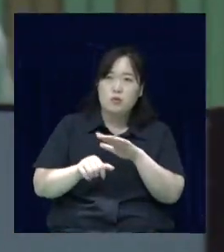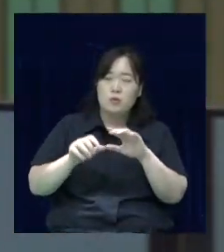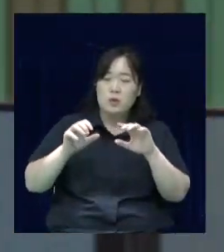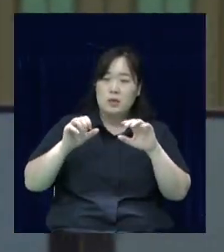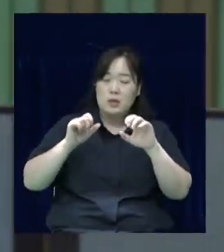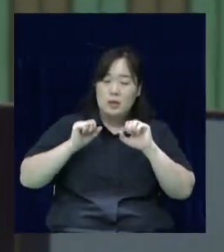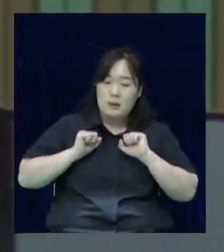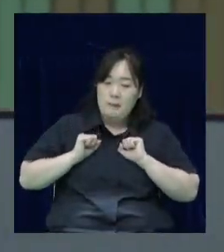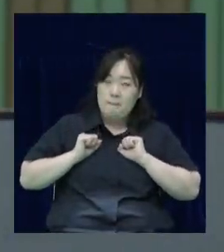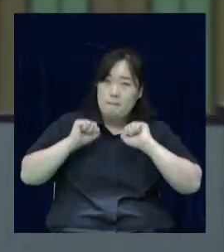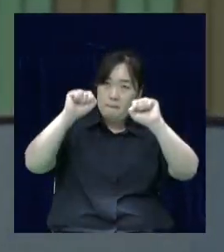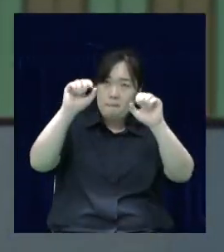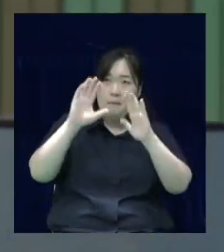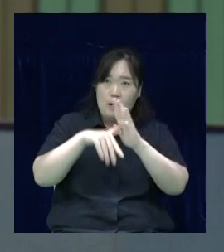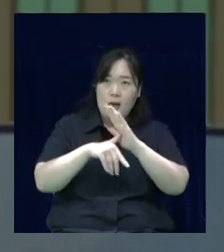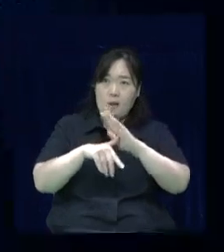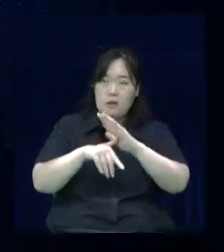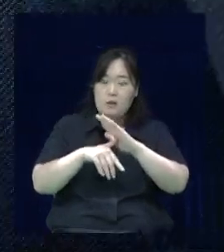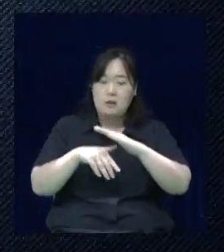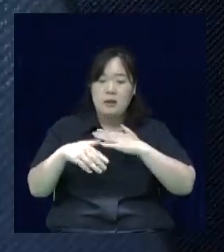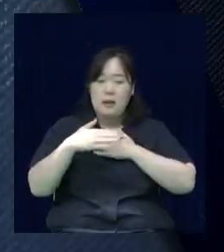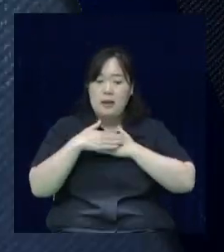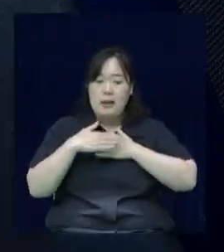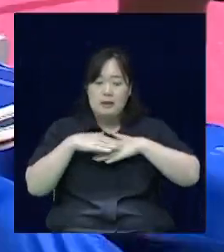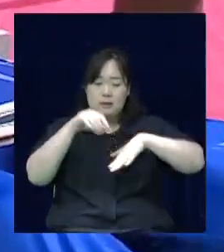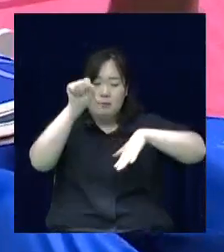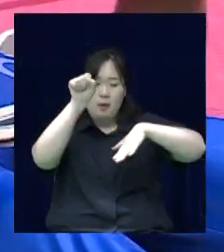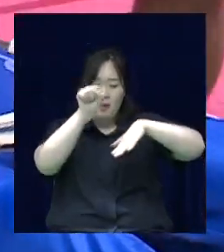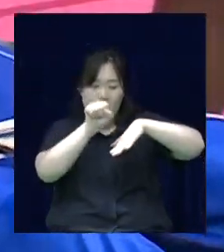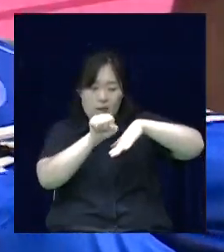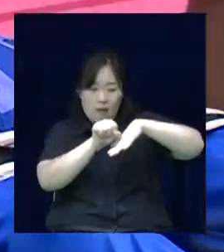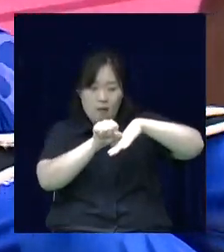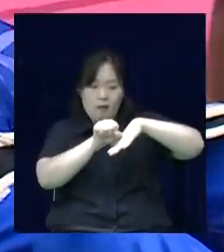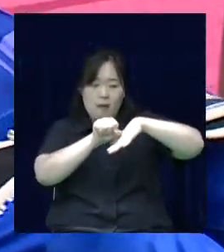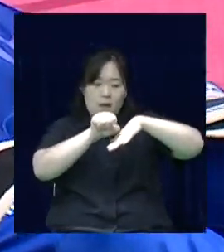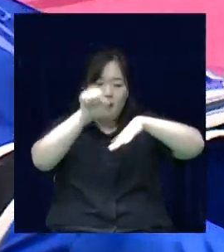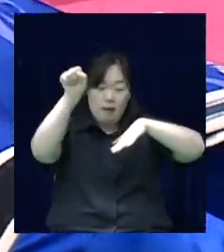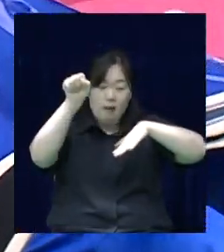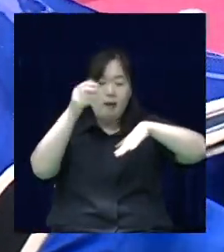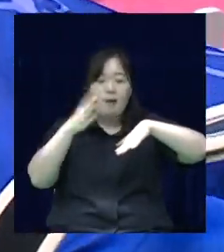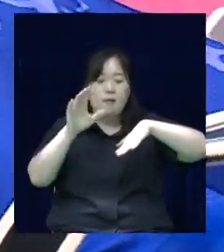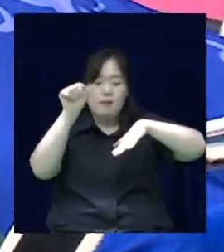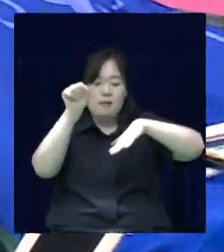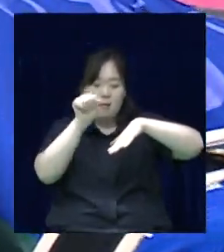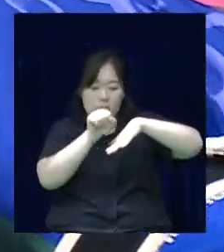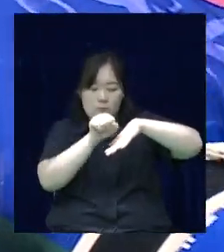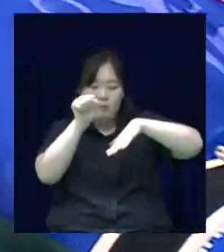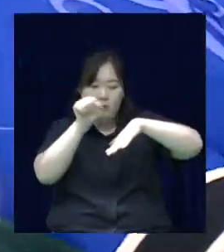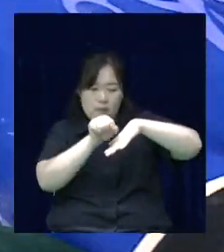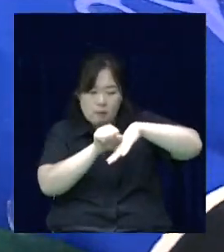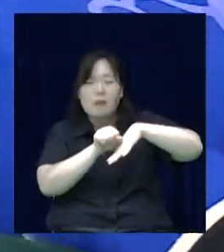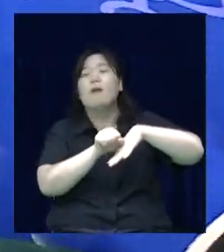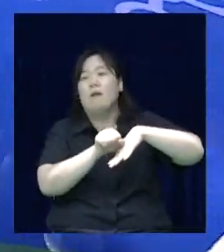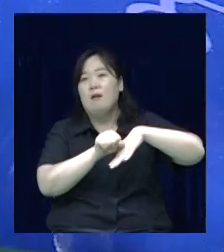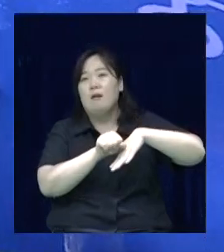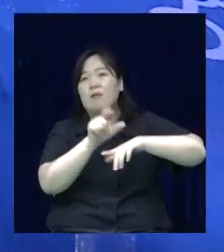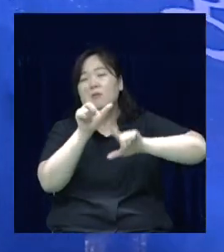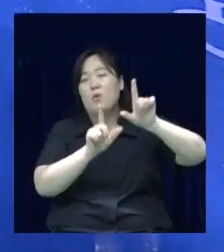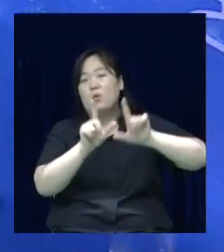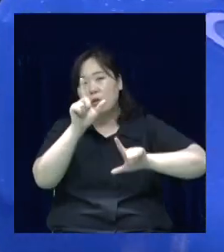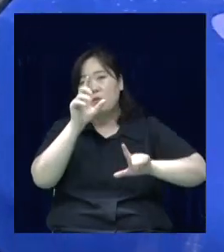동작, 움직임을 컨트롤하는데 좀 미숙함이 있습니다. 아, 공통적으로 나타나고 있는 그런 예. 어려운 부분이고